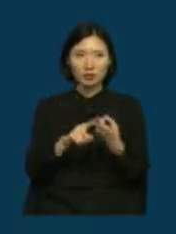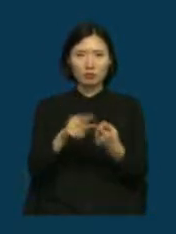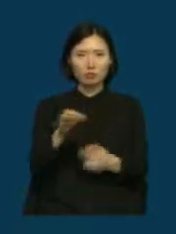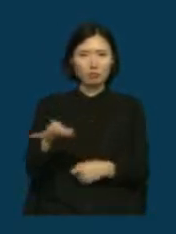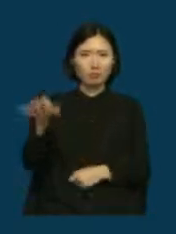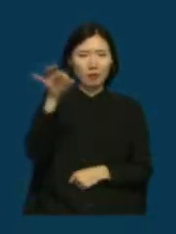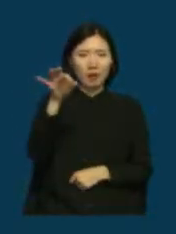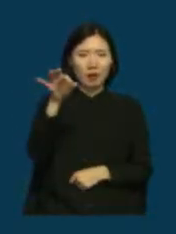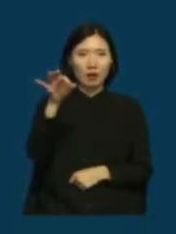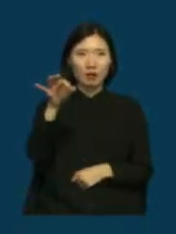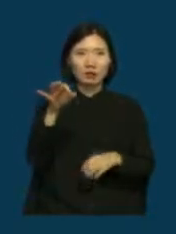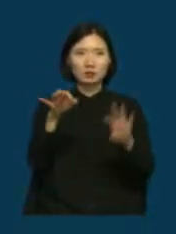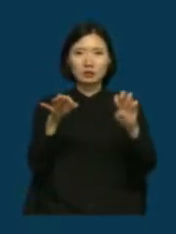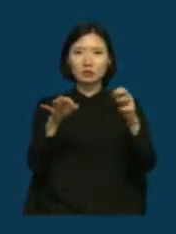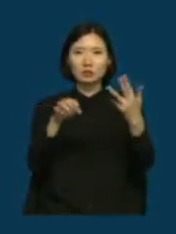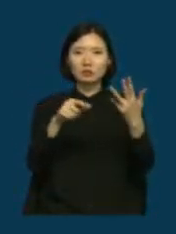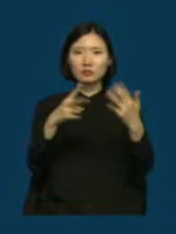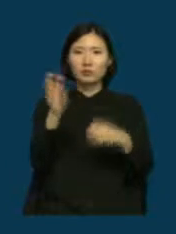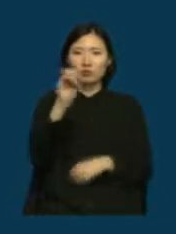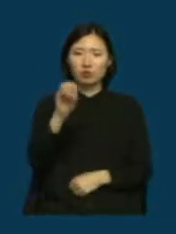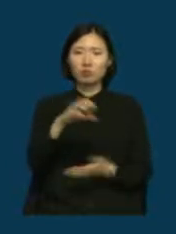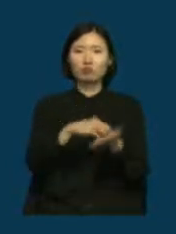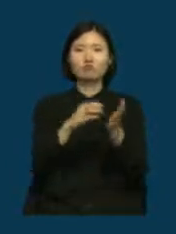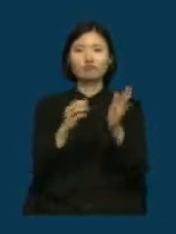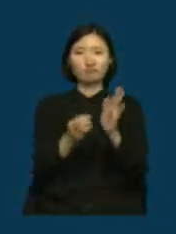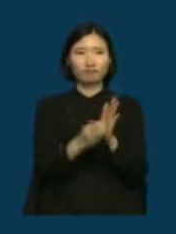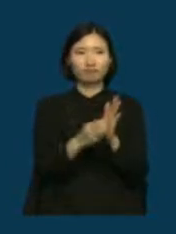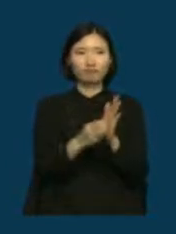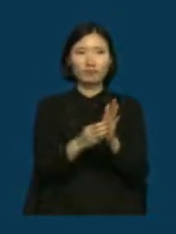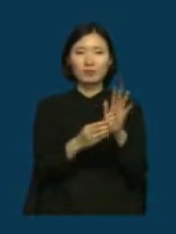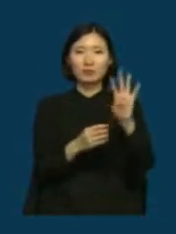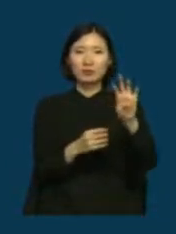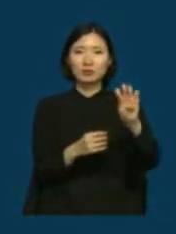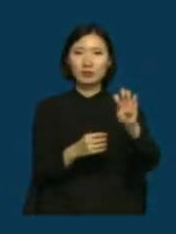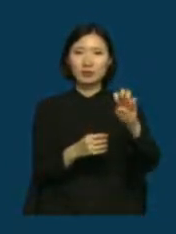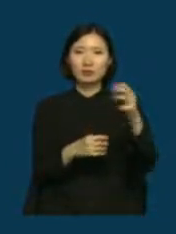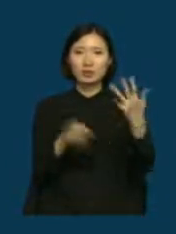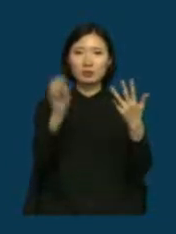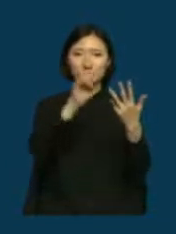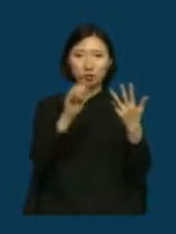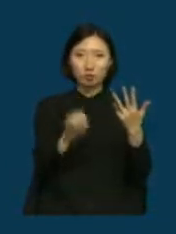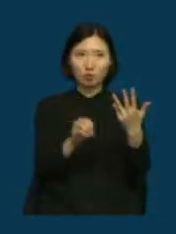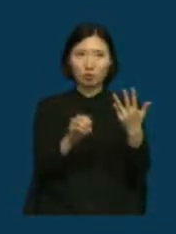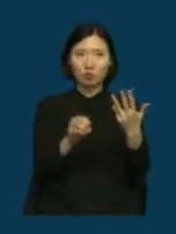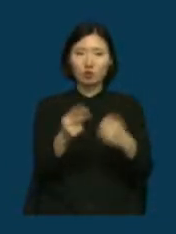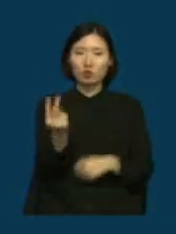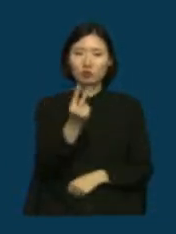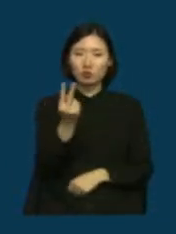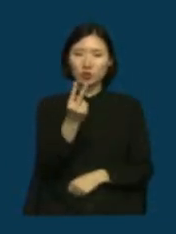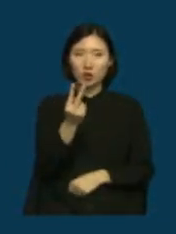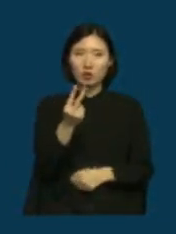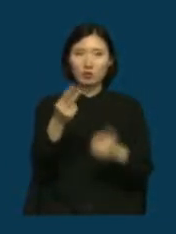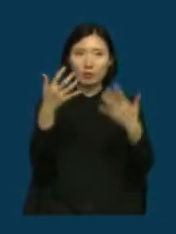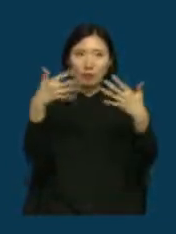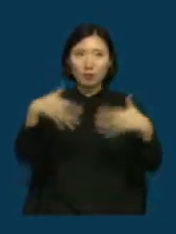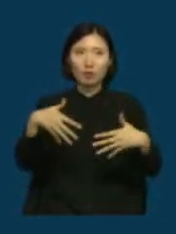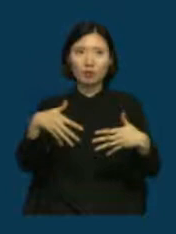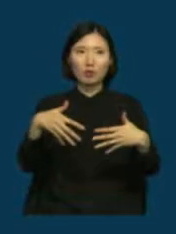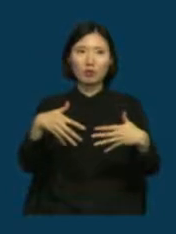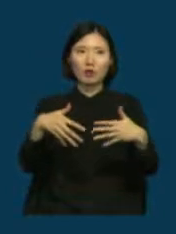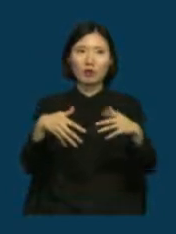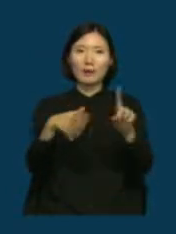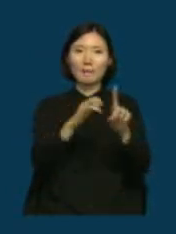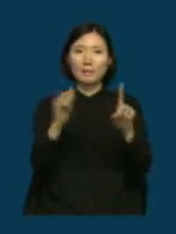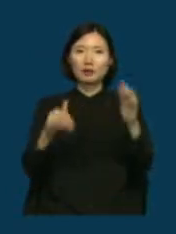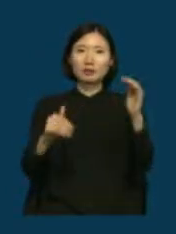높다는 의견이 48.2%, 적정하다는 의견이 48%로 나와 두 항목 간 0.2%포인트 단 한